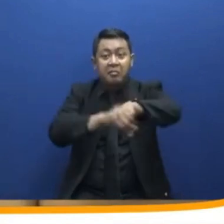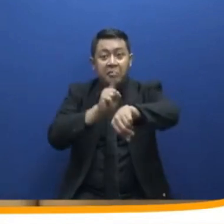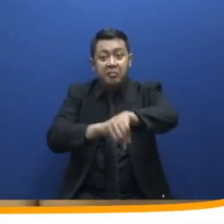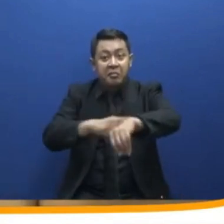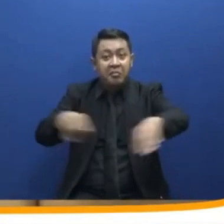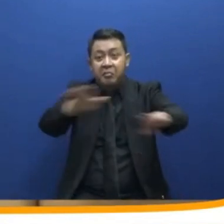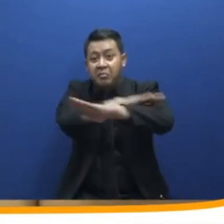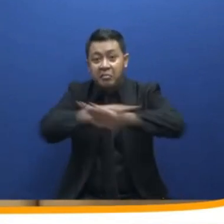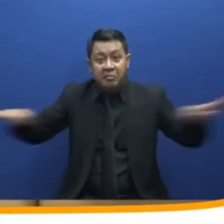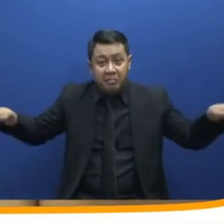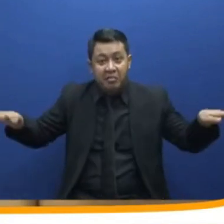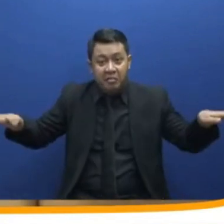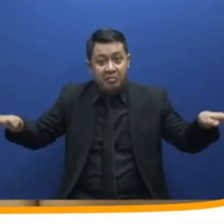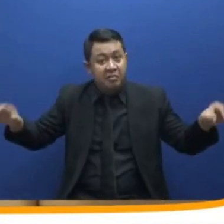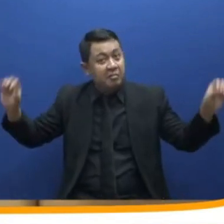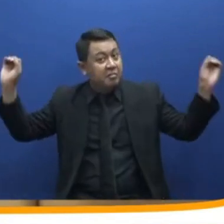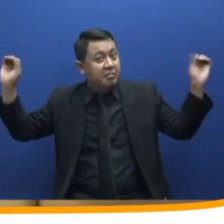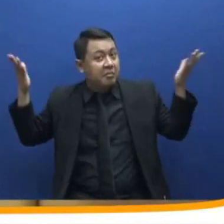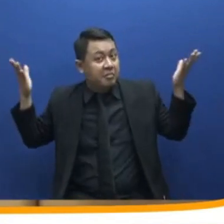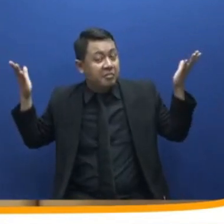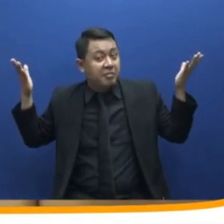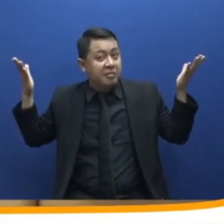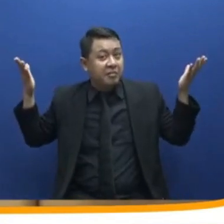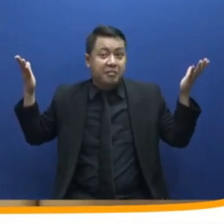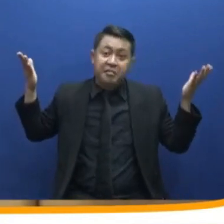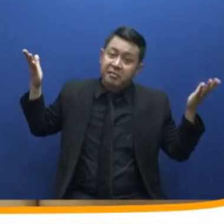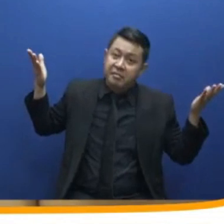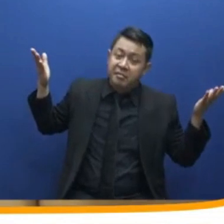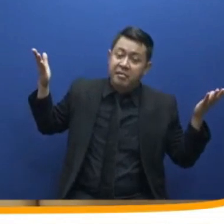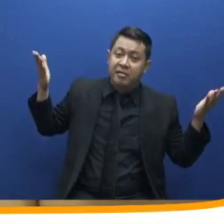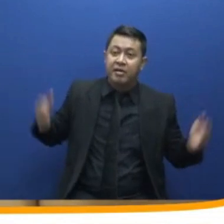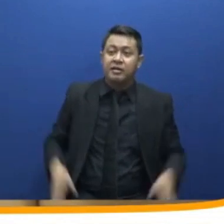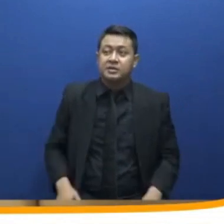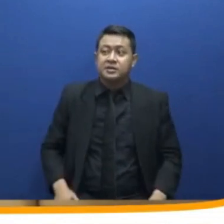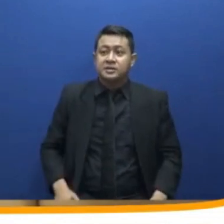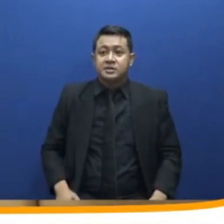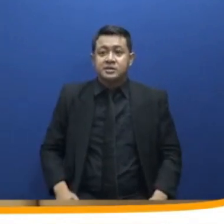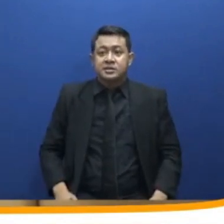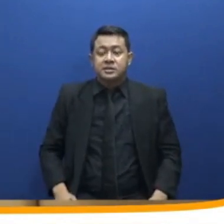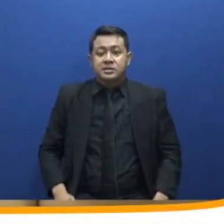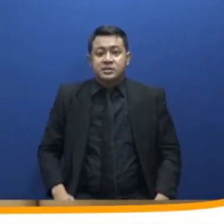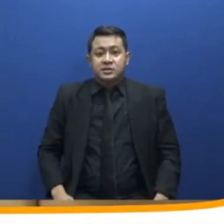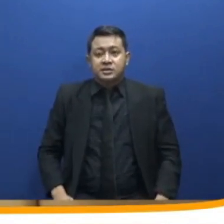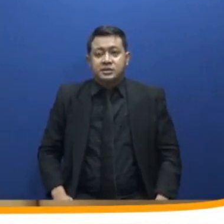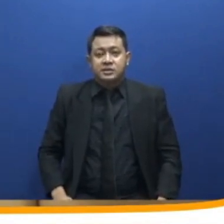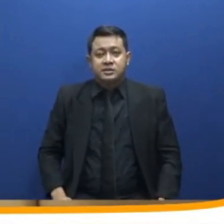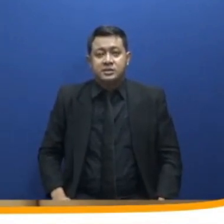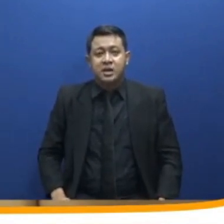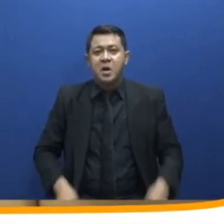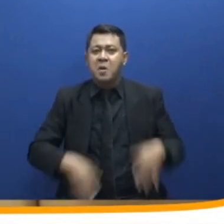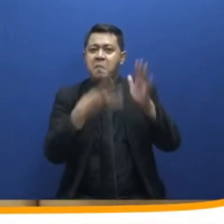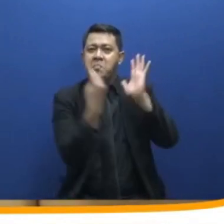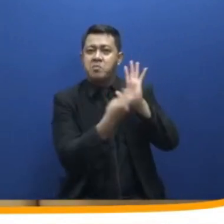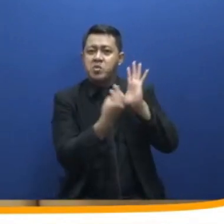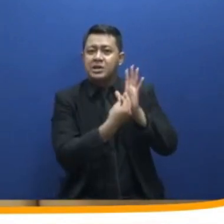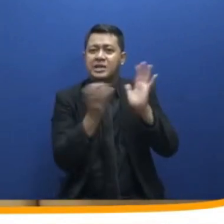12345 ke ada yang berani Hai yang bagian depan ini Pak prodiakon Bukti paling otentik Yesus itu